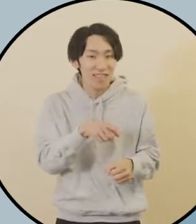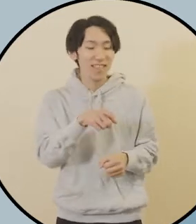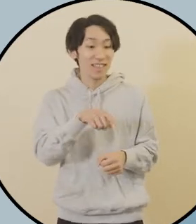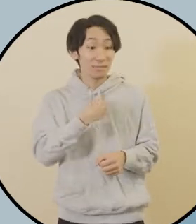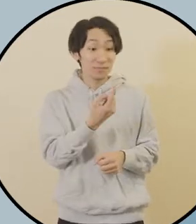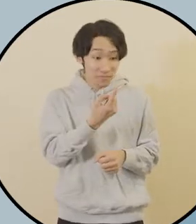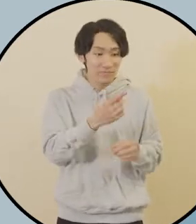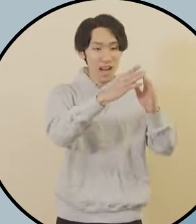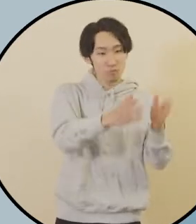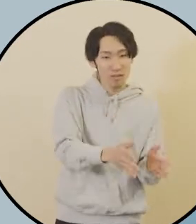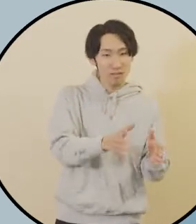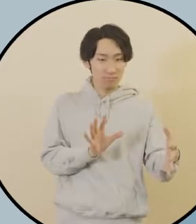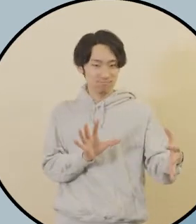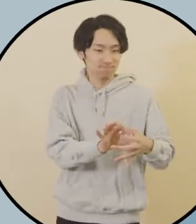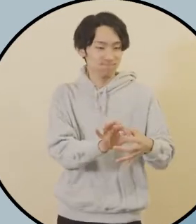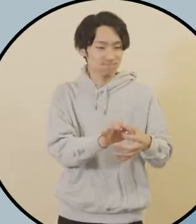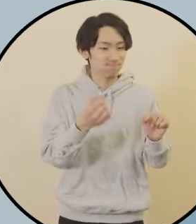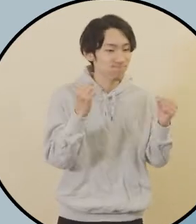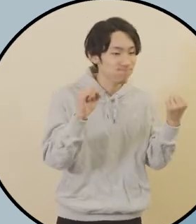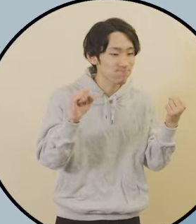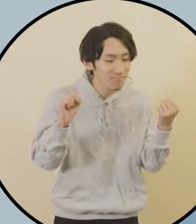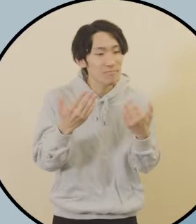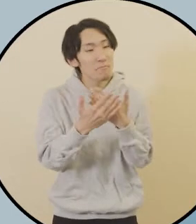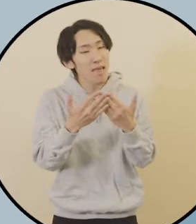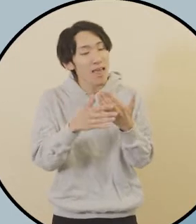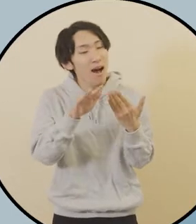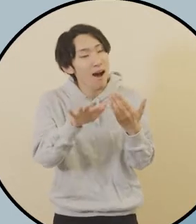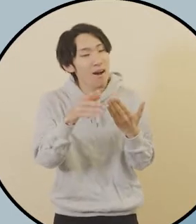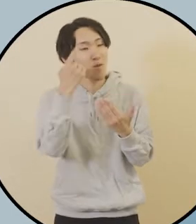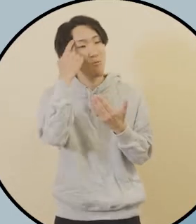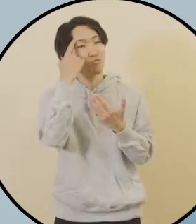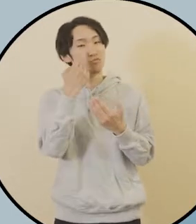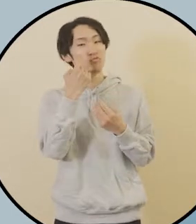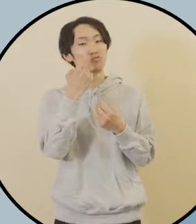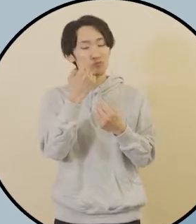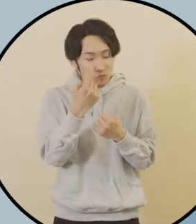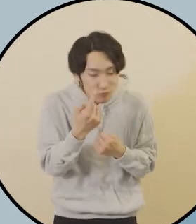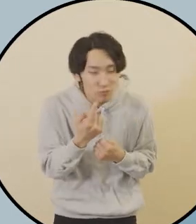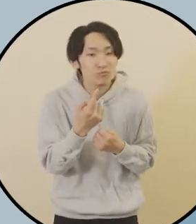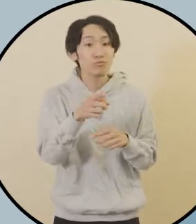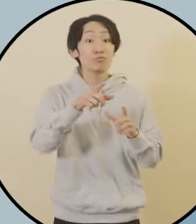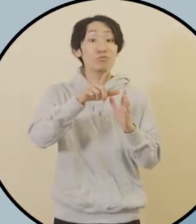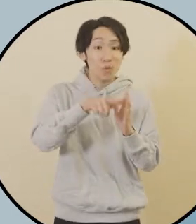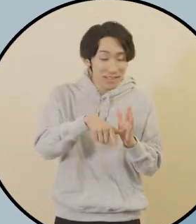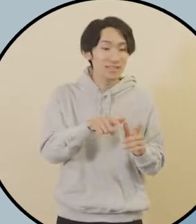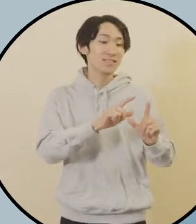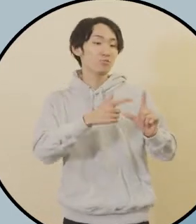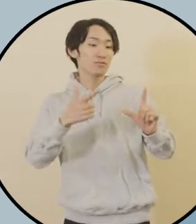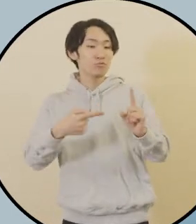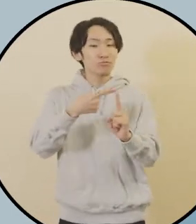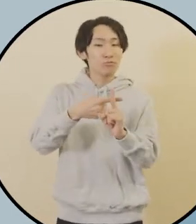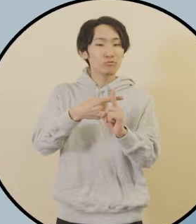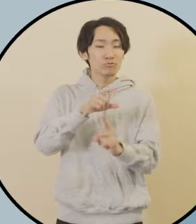ので多分それもあって自分に近いところにキャラクターを置いて演じたんだと思うんですけど